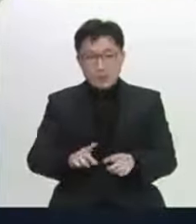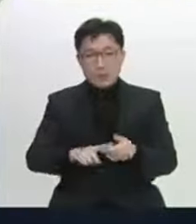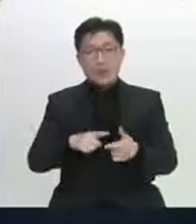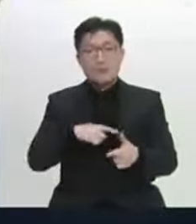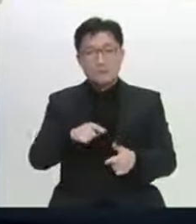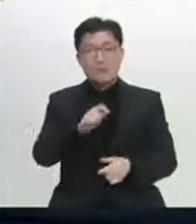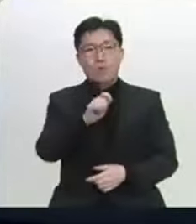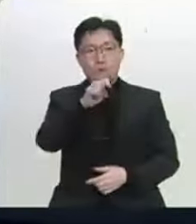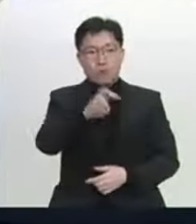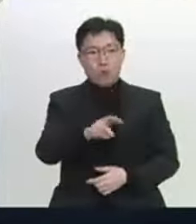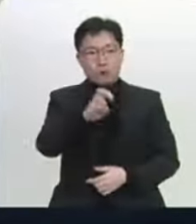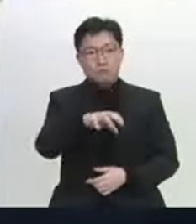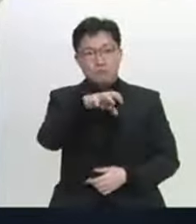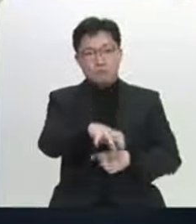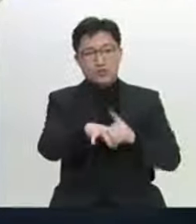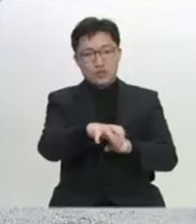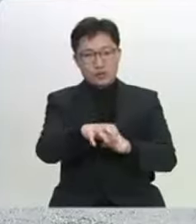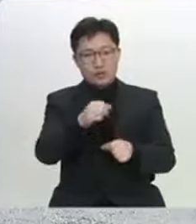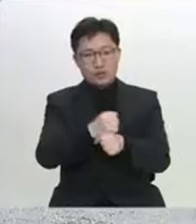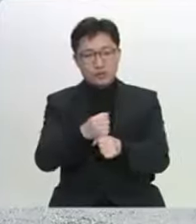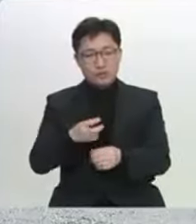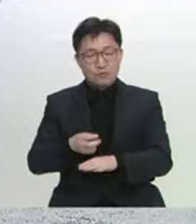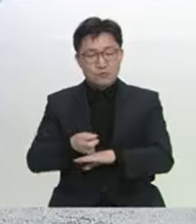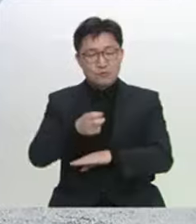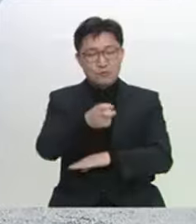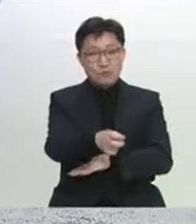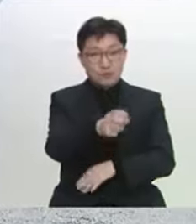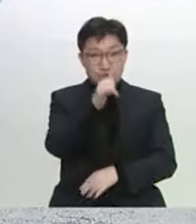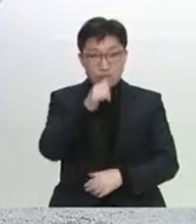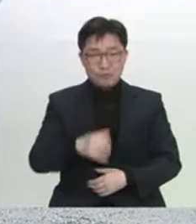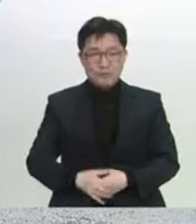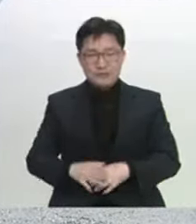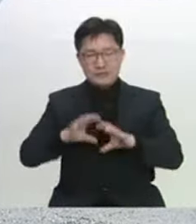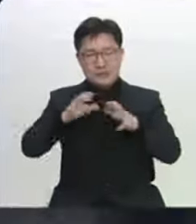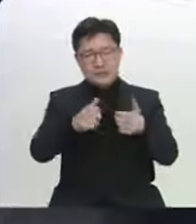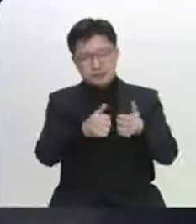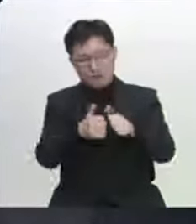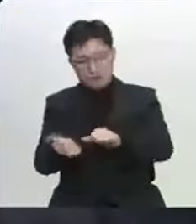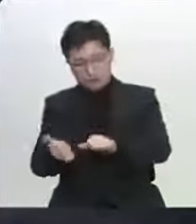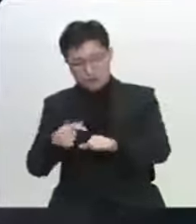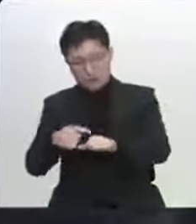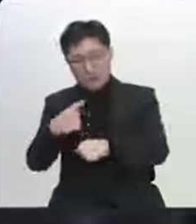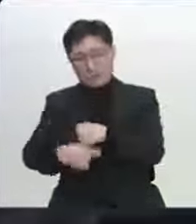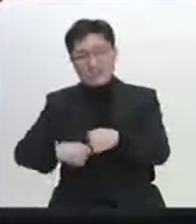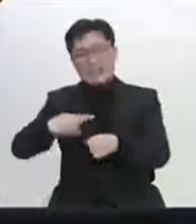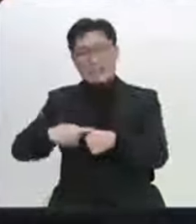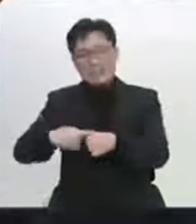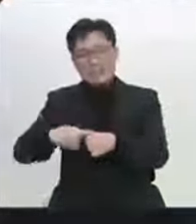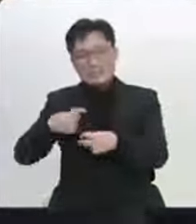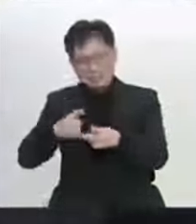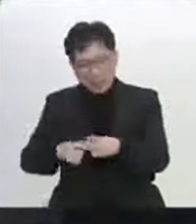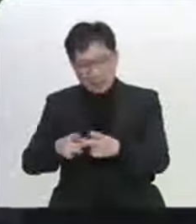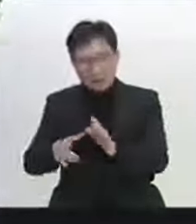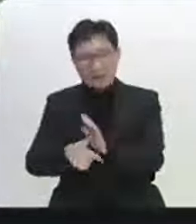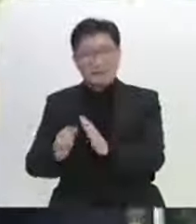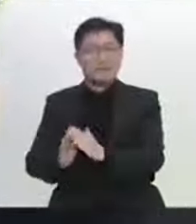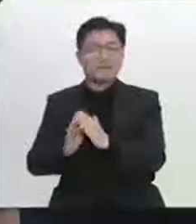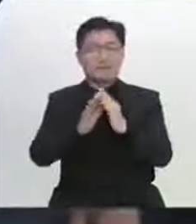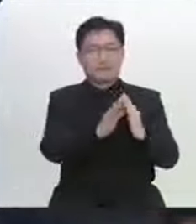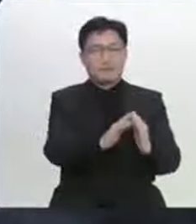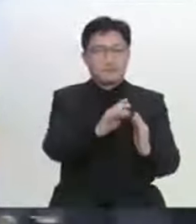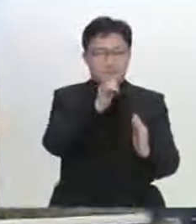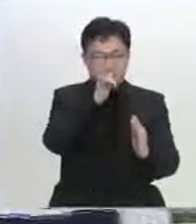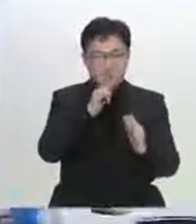광주 민족민주열사 묘역으로 향합니다. 선생이 세상을 떠난 지 1년 반 만에 망월동으로 이사 가는 길.